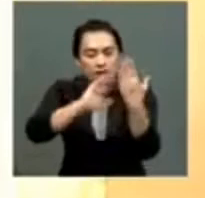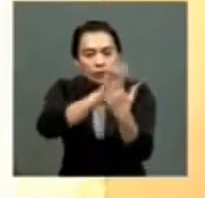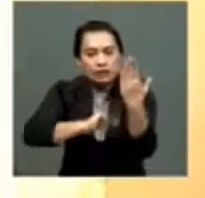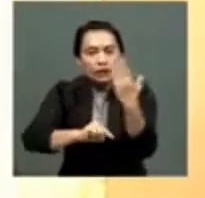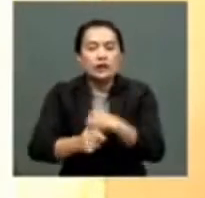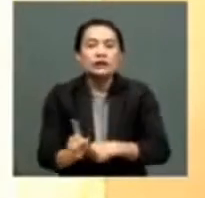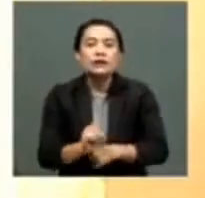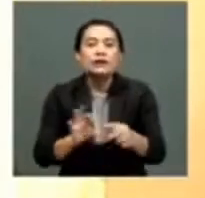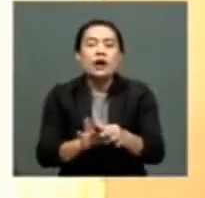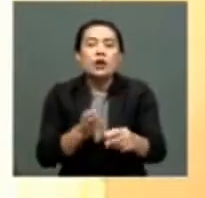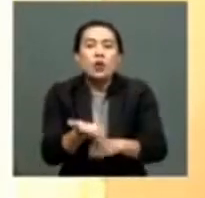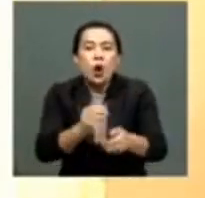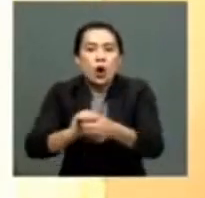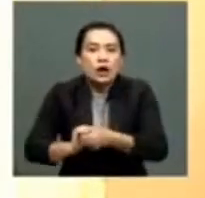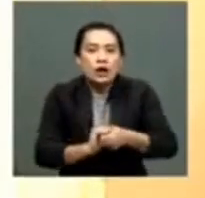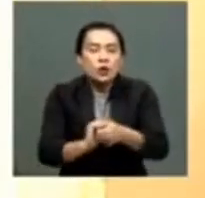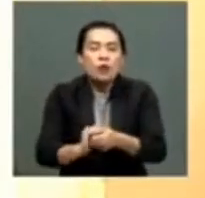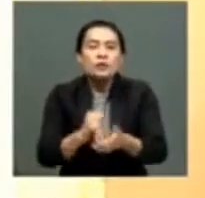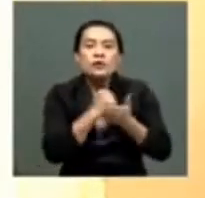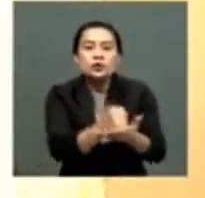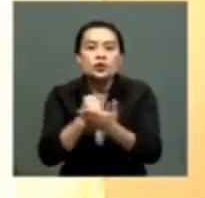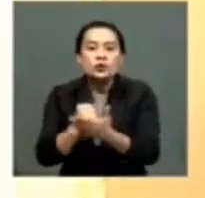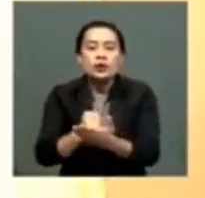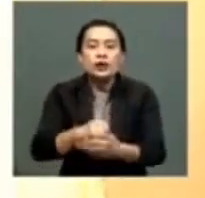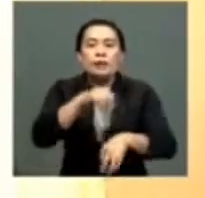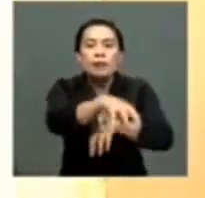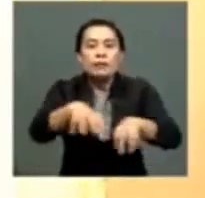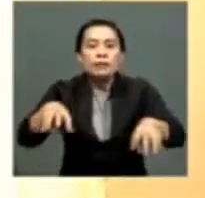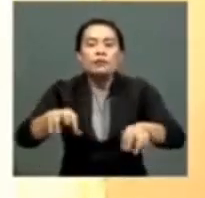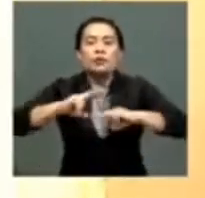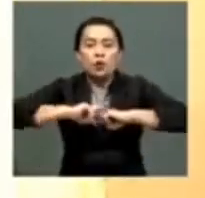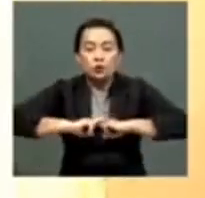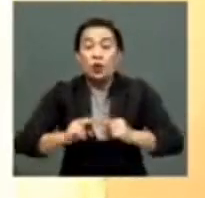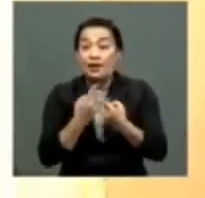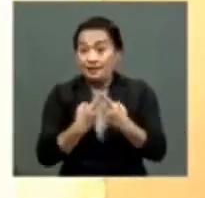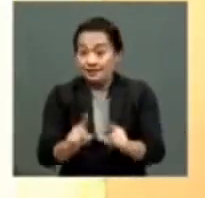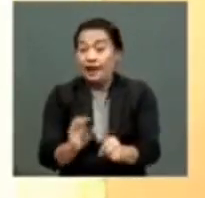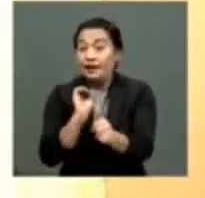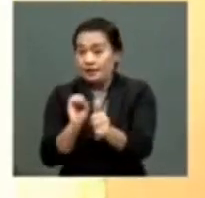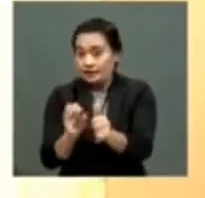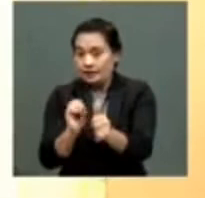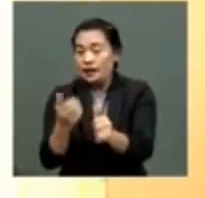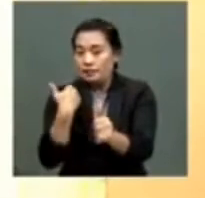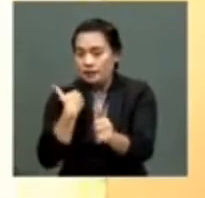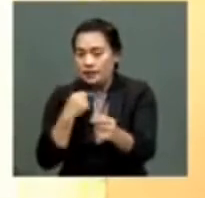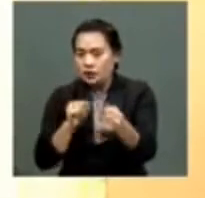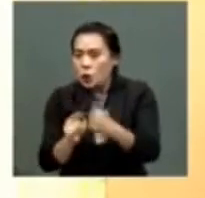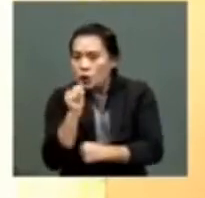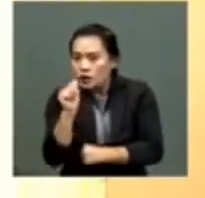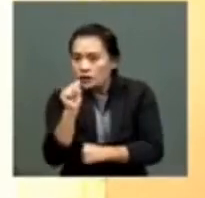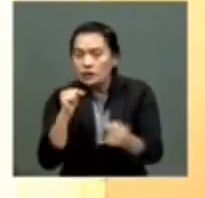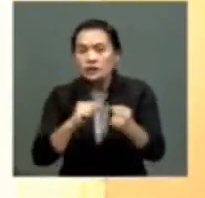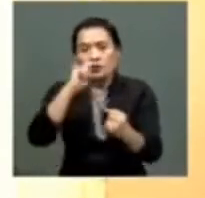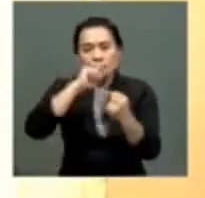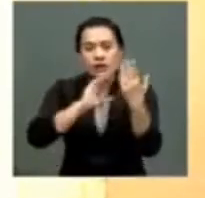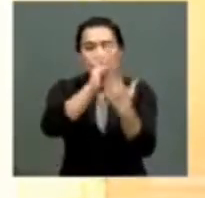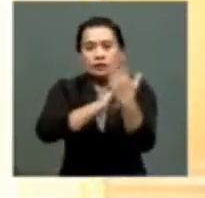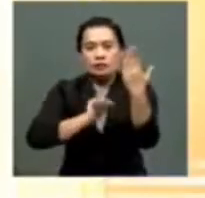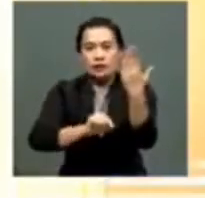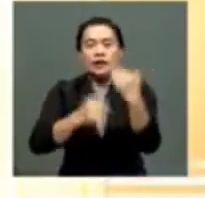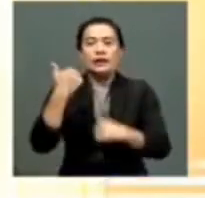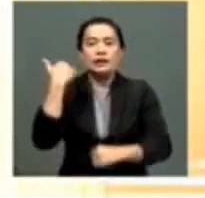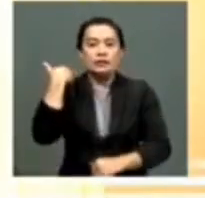ความช่วยเหลือให้กับภาคธุรกิจของตัวเองแต่เขายังได้นำเสนอสิ่งที่จะดีสำหรับประเทศชาติด้วย